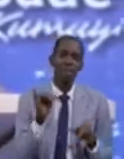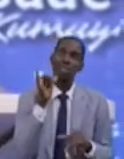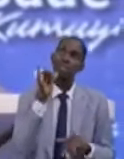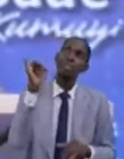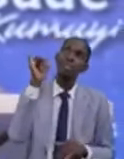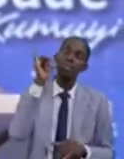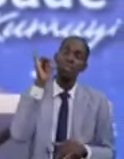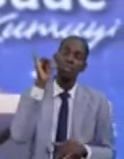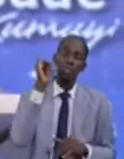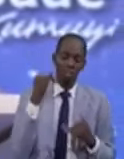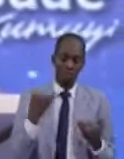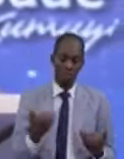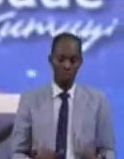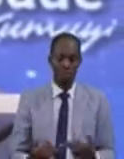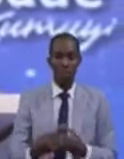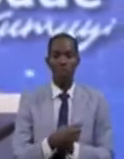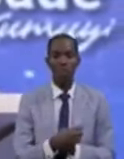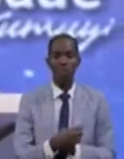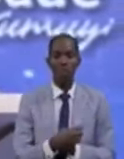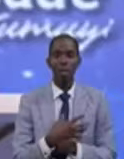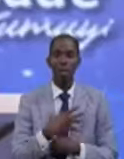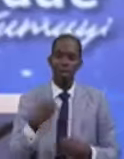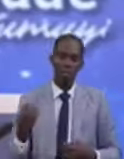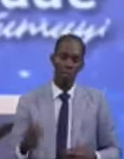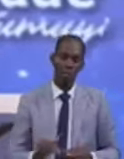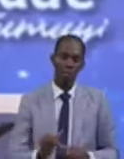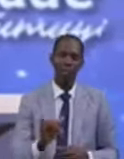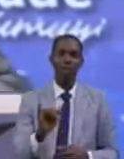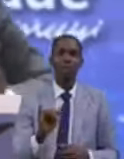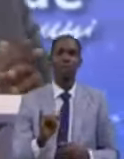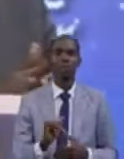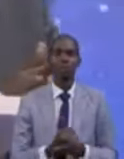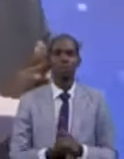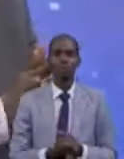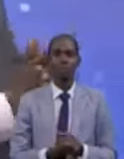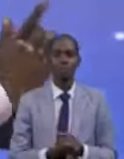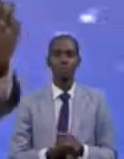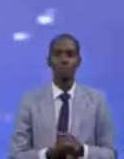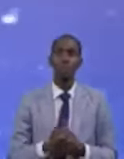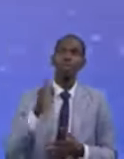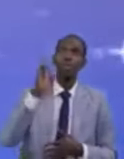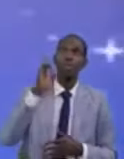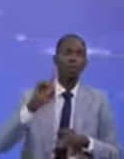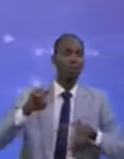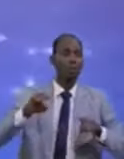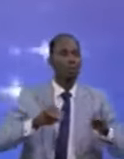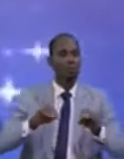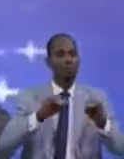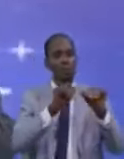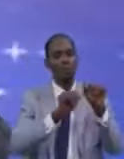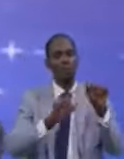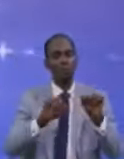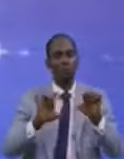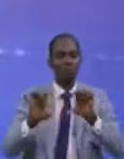toi Jésus est le même hier aujourd'hui éternellement il allait partout faisant du